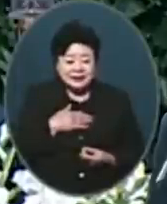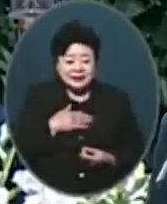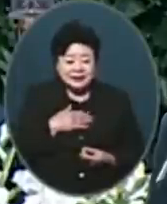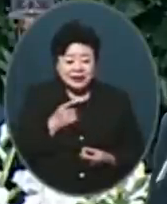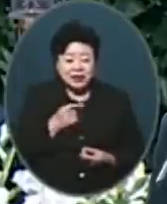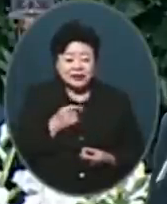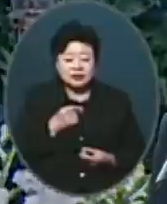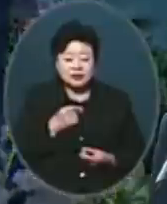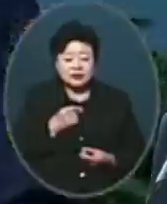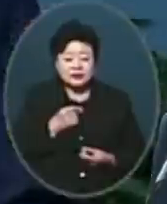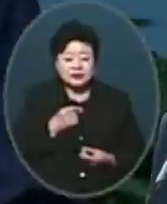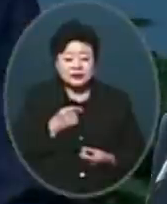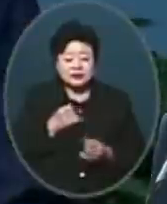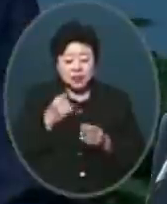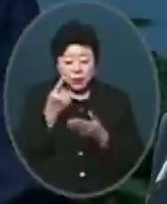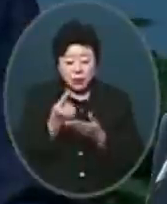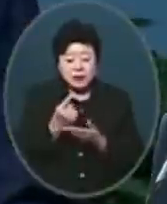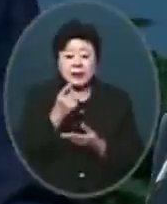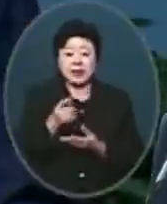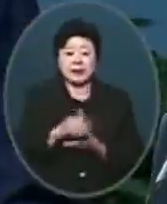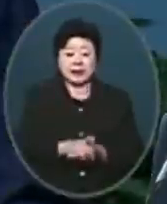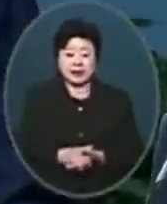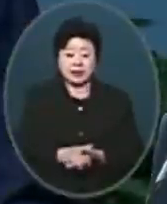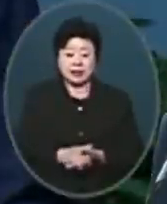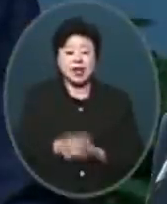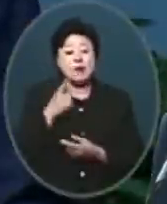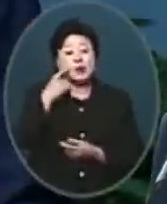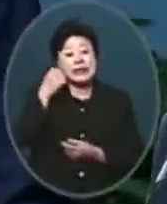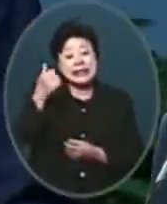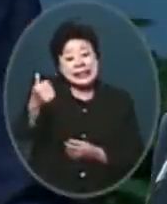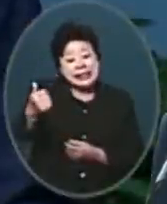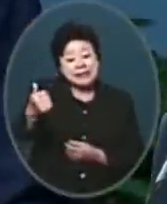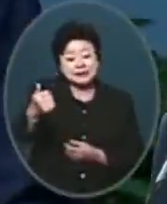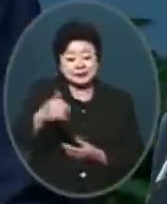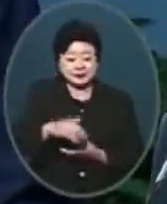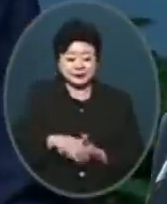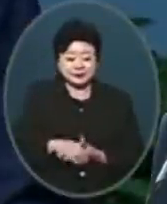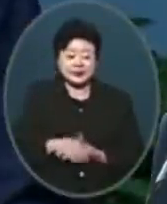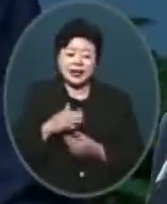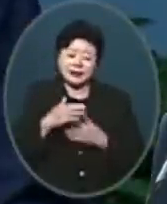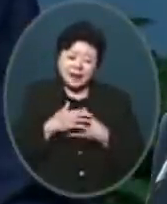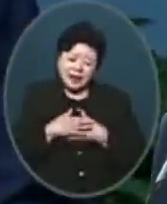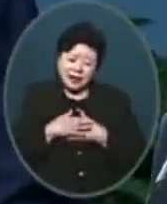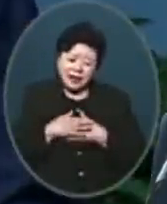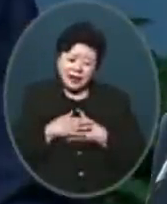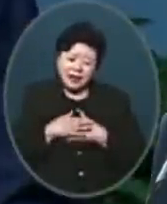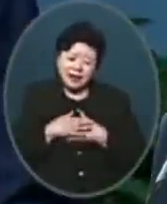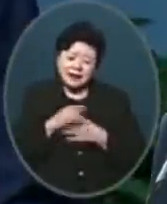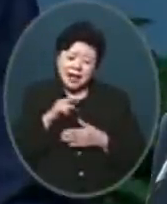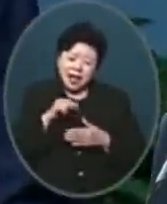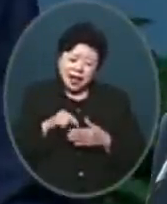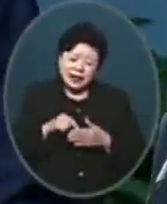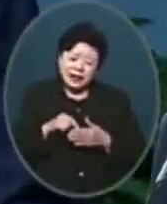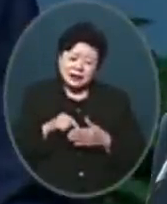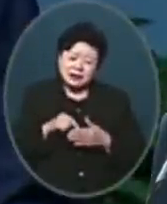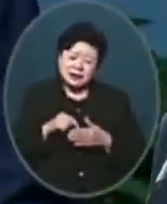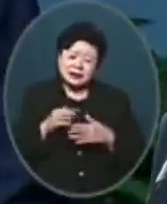어떤 부인이 와서 이런 이야기를 해요. 목사님, 나는 내 아내가 날